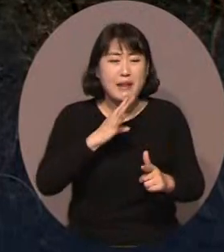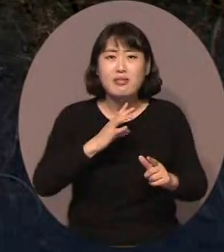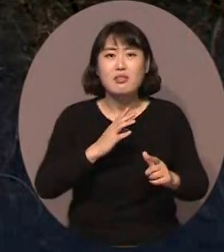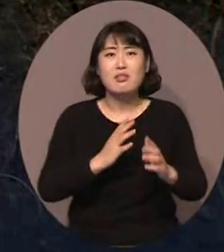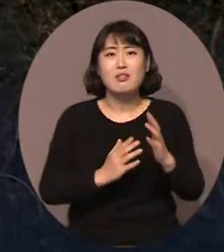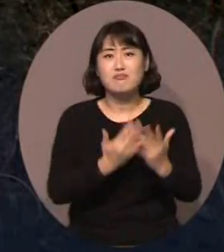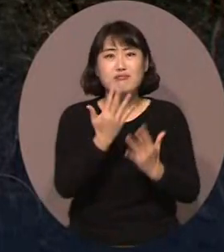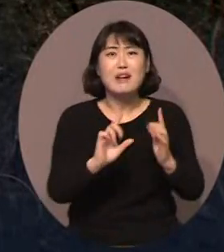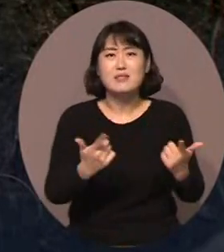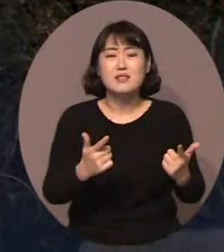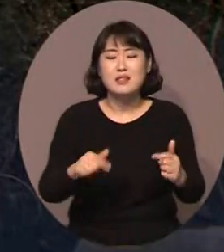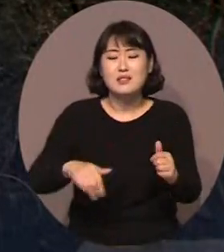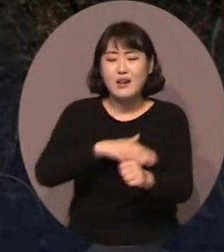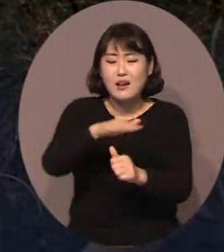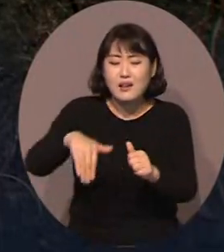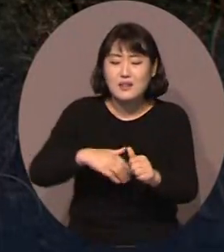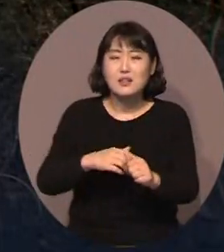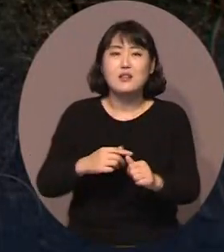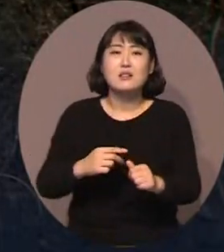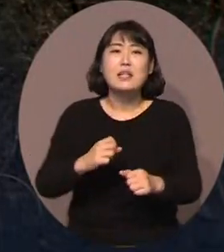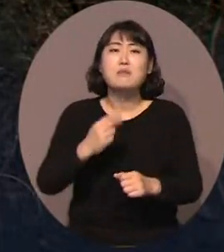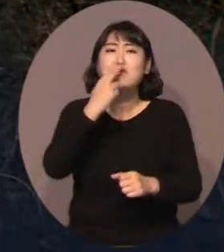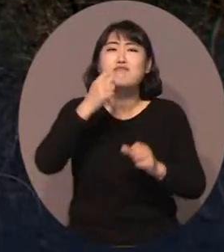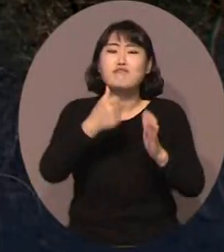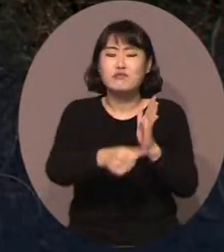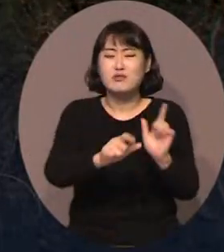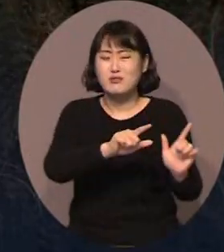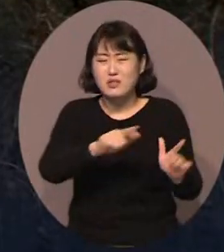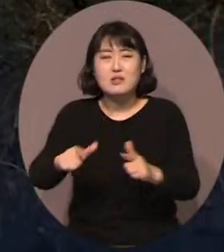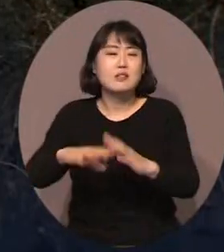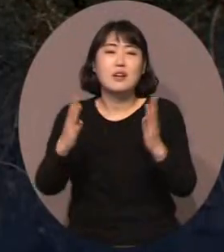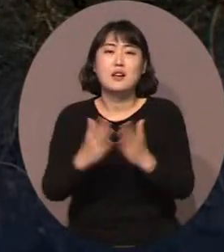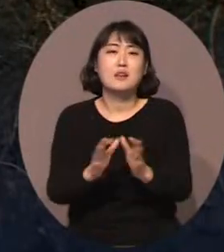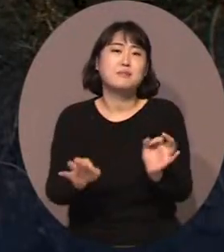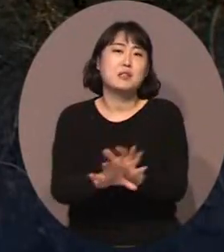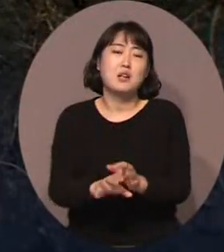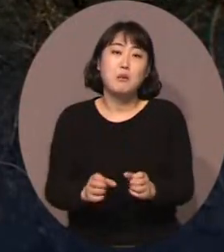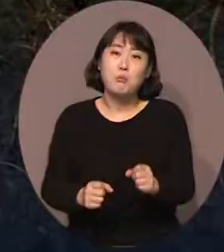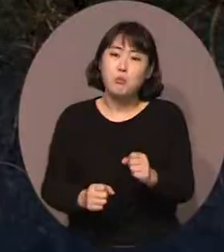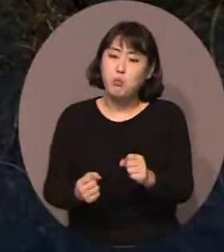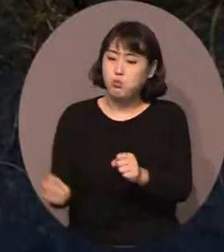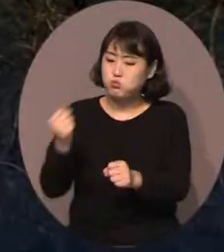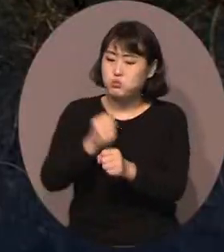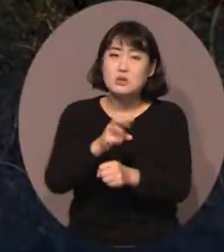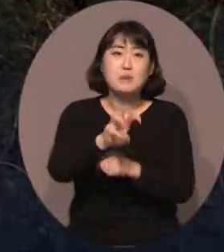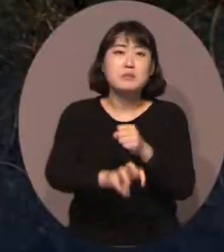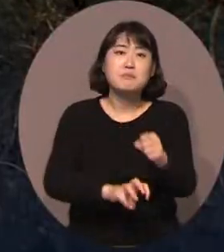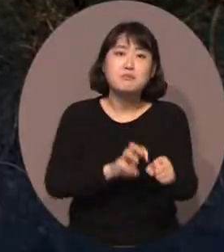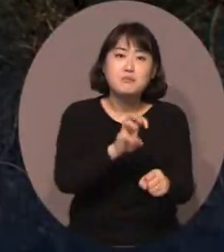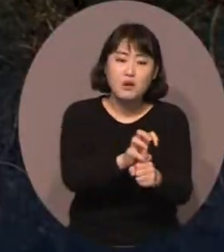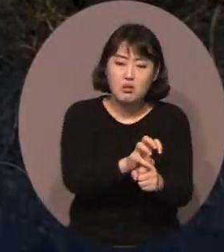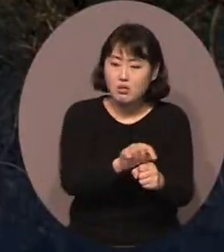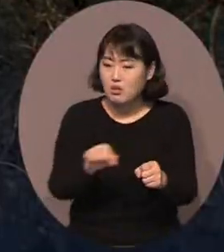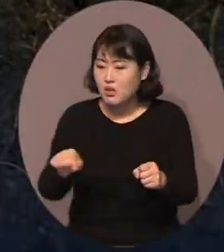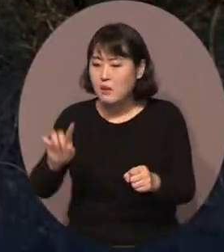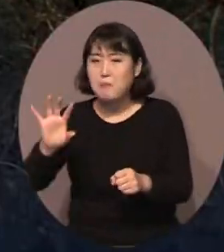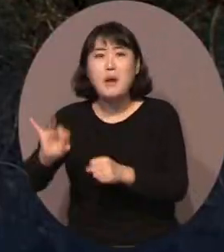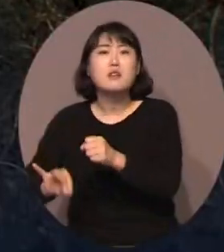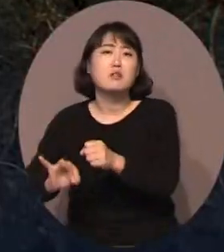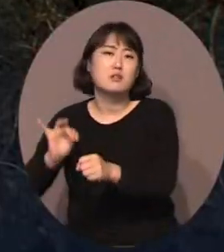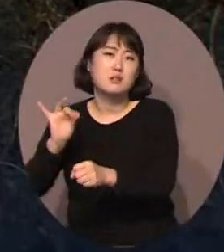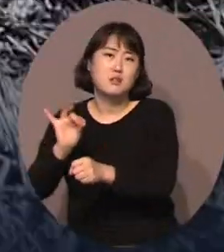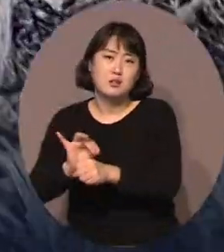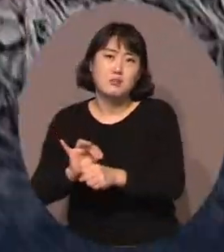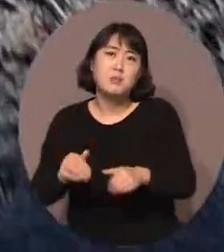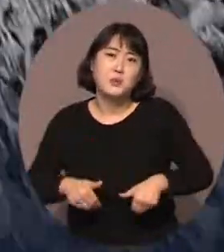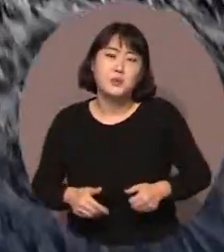아니라 여기 서식했던 생물 자체가 다 사라지는 거거든요. 복구하는데 보통은 30년에서 많게는 100년 이렇게